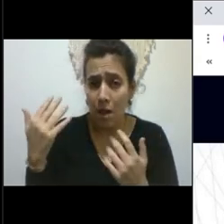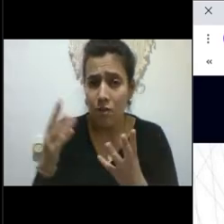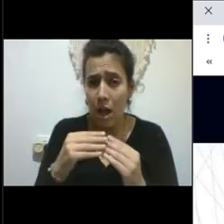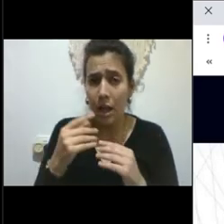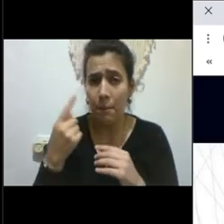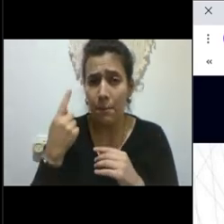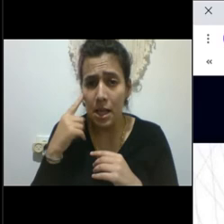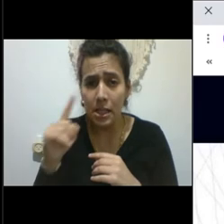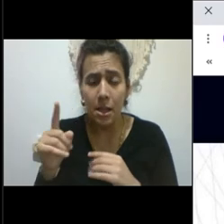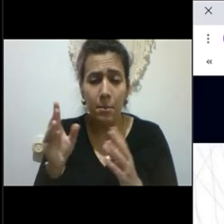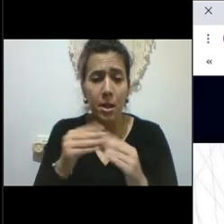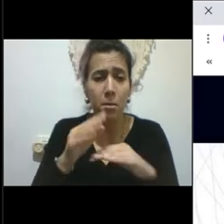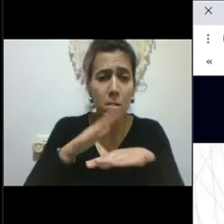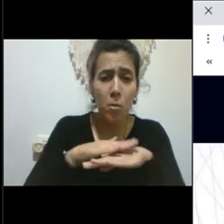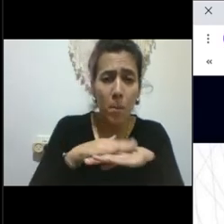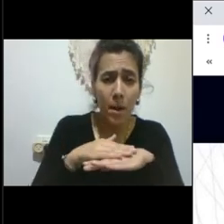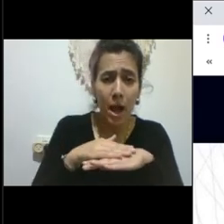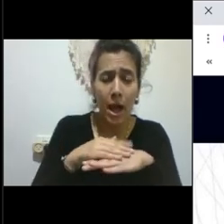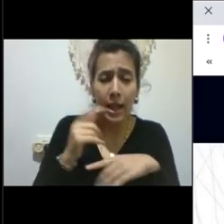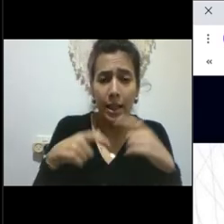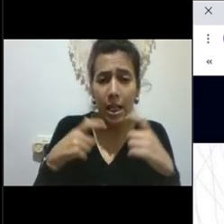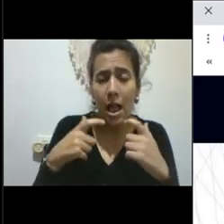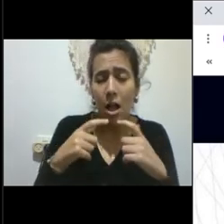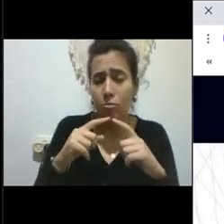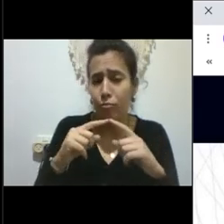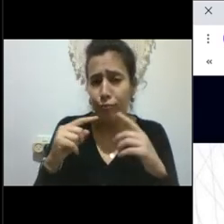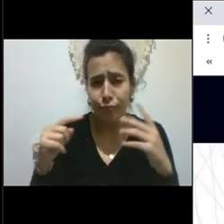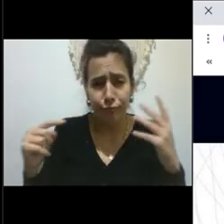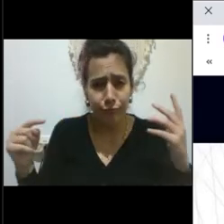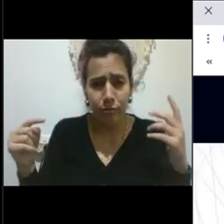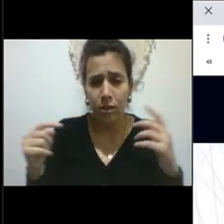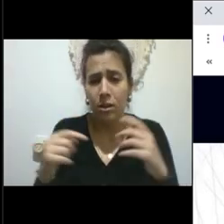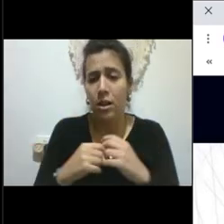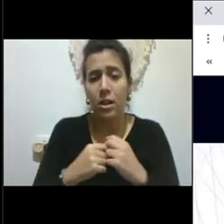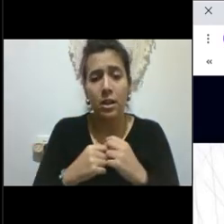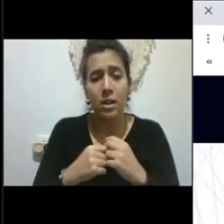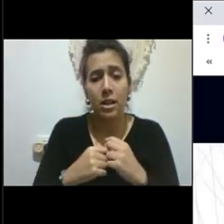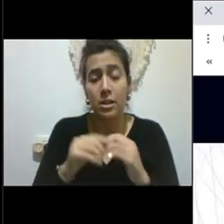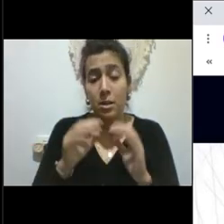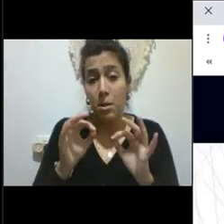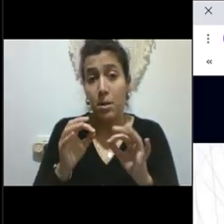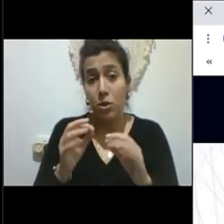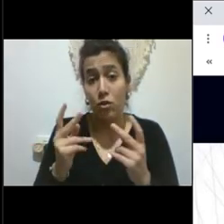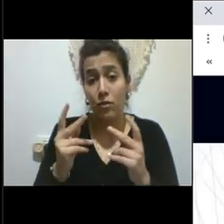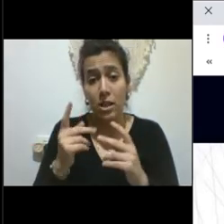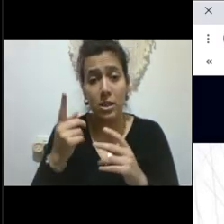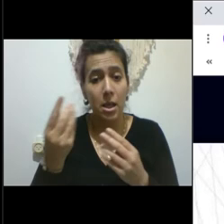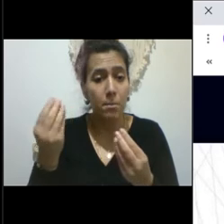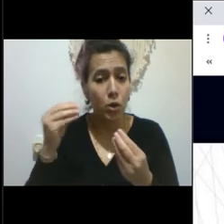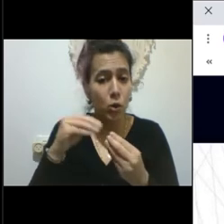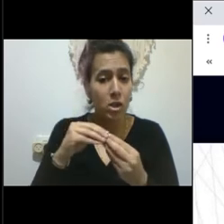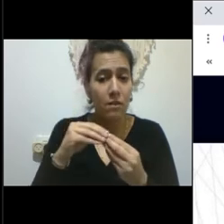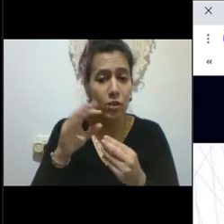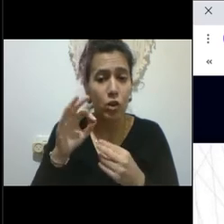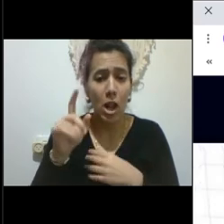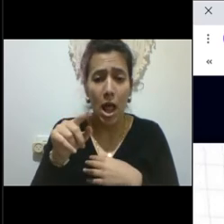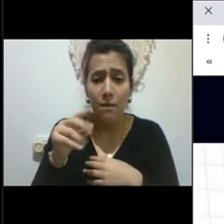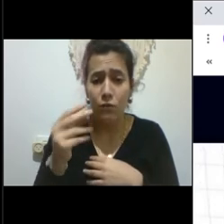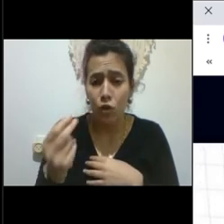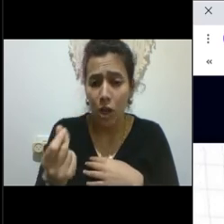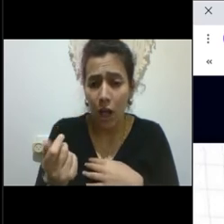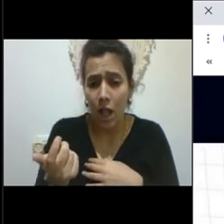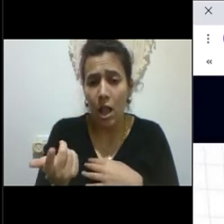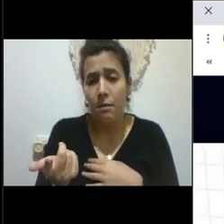מומחי נדל"ן, אז זה בהחלט שווה. שזה בתוספת של 1,000 ש"ח.